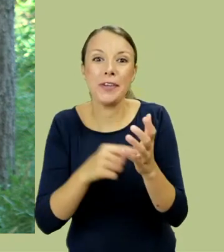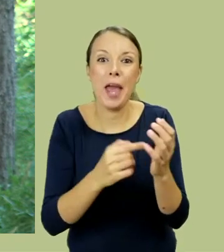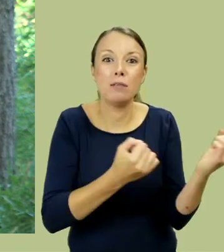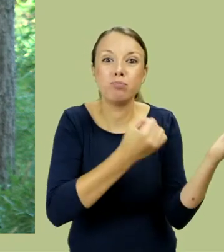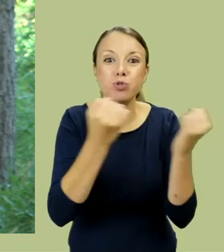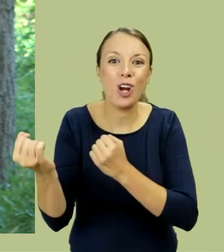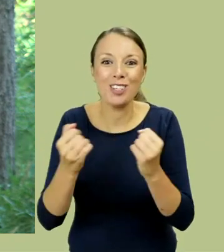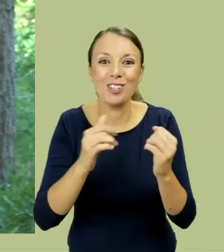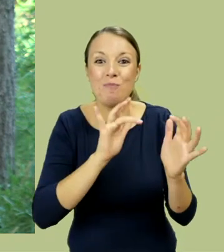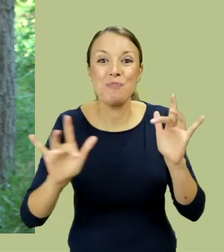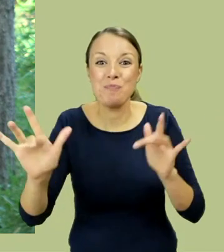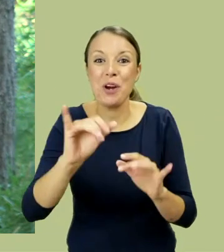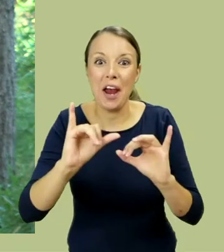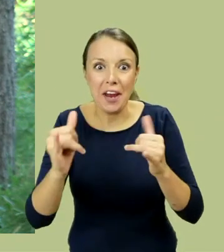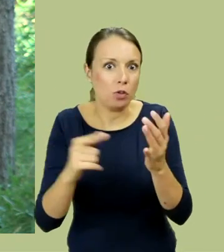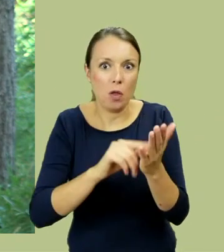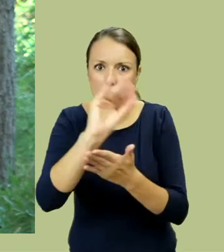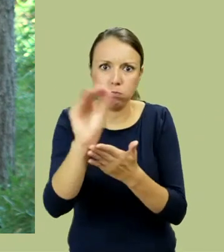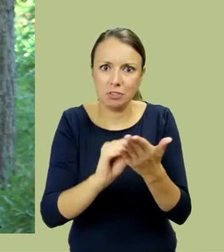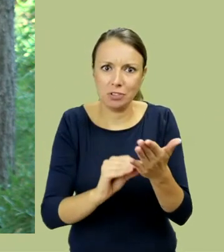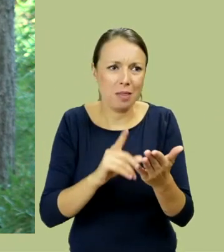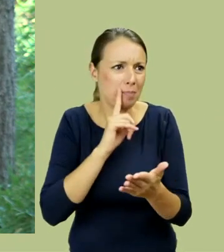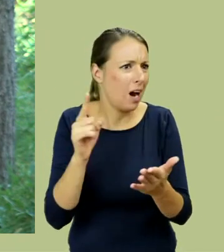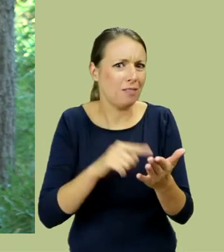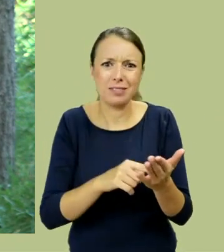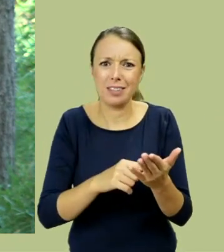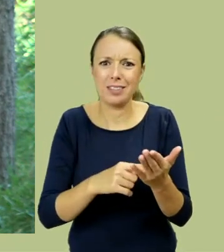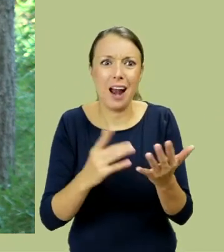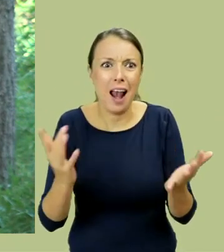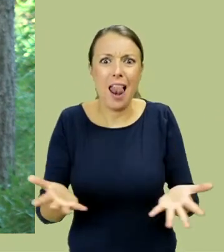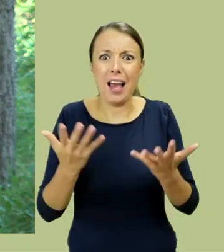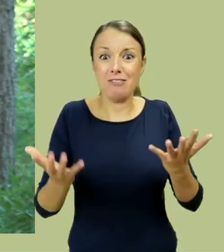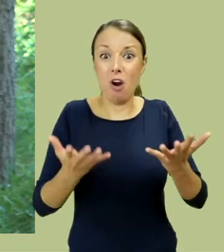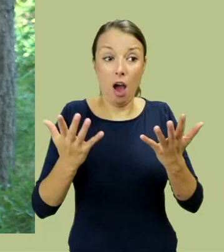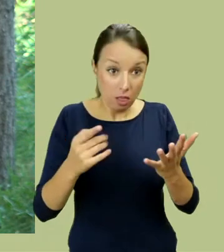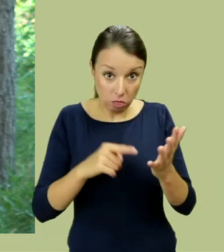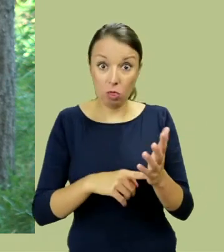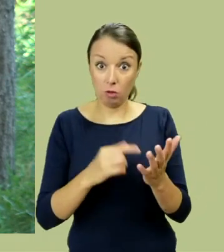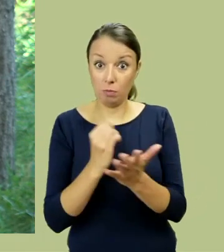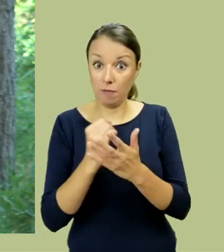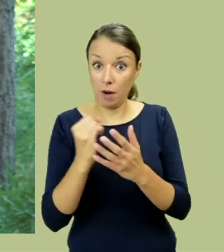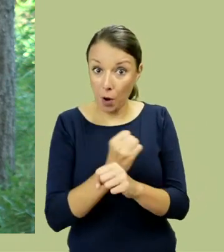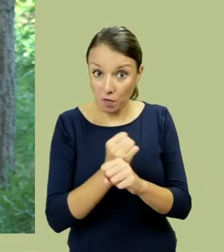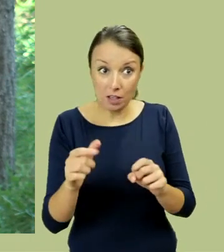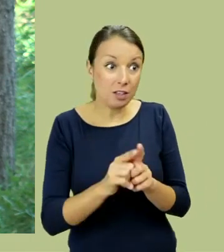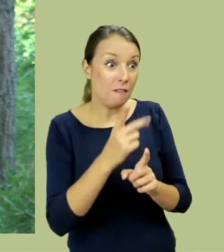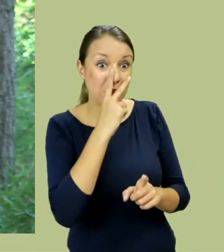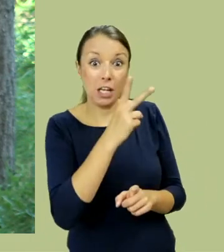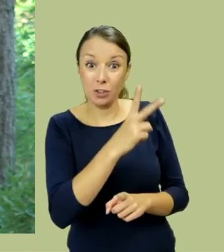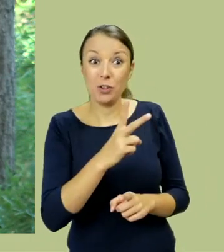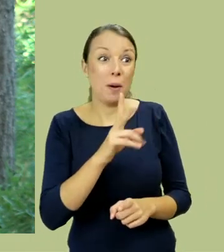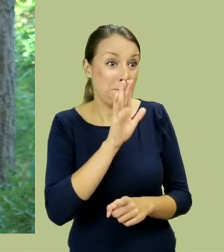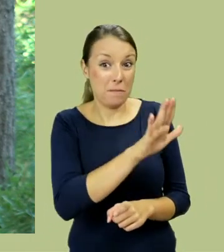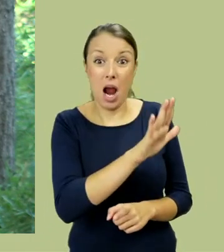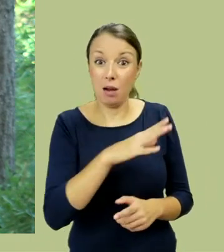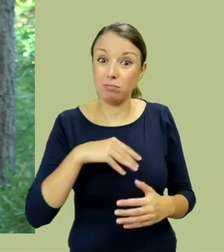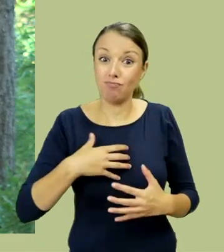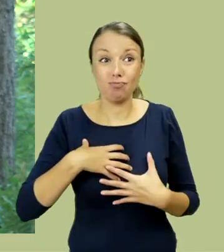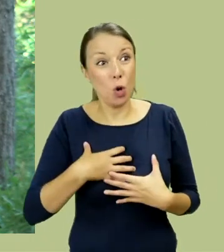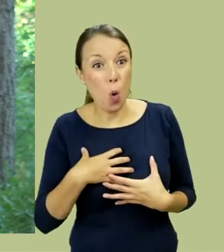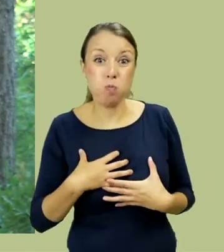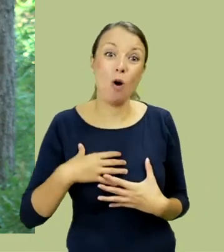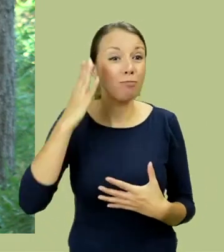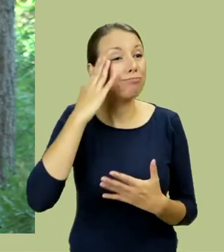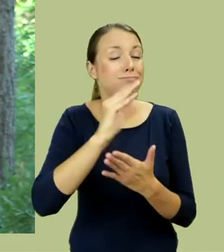i świadczący o tym, że miała też bardzo dużo poczucia humoru. Opisuje na przykład, kiedy